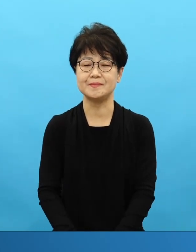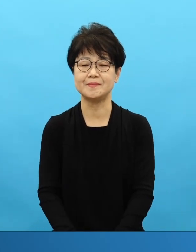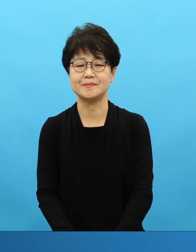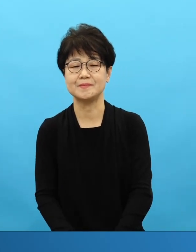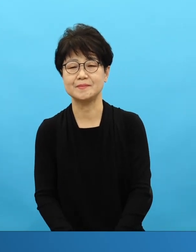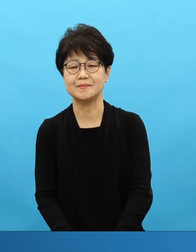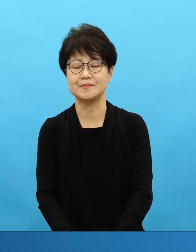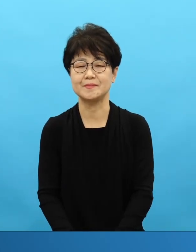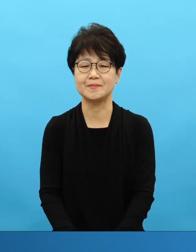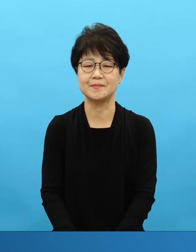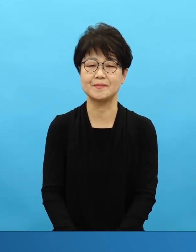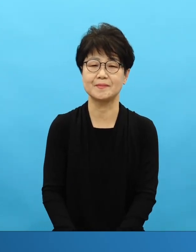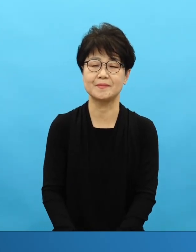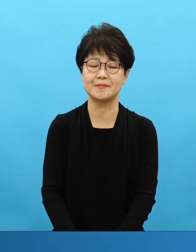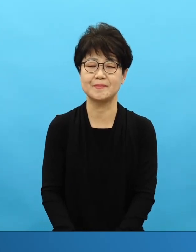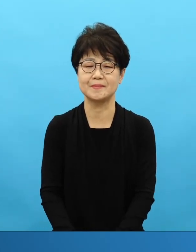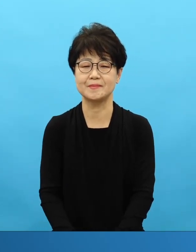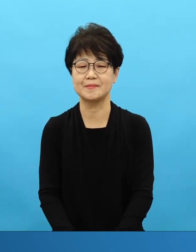짐 내려놓고